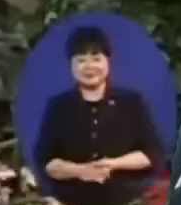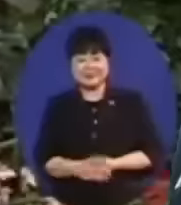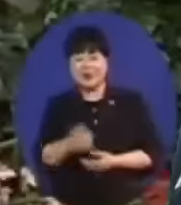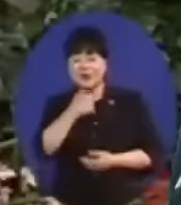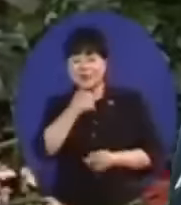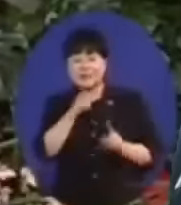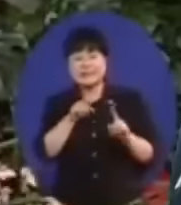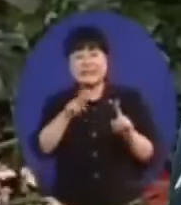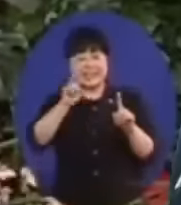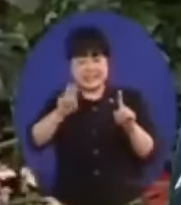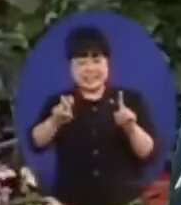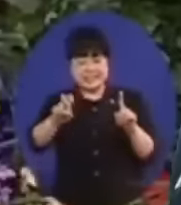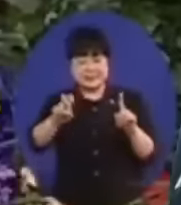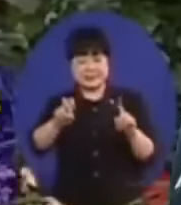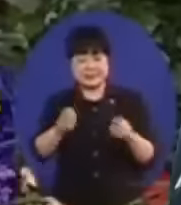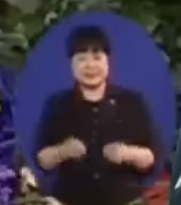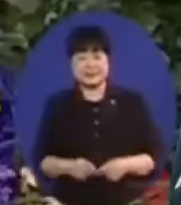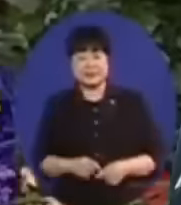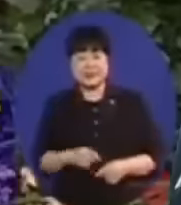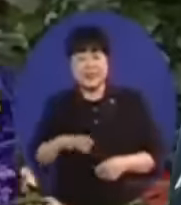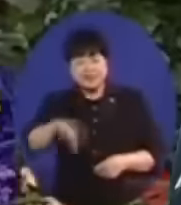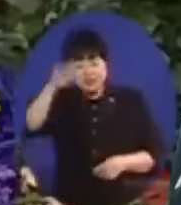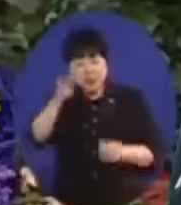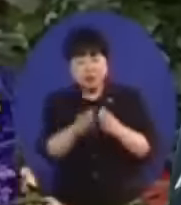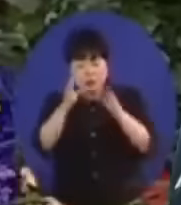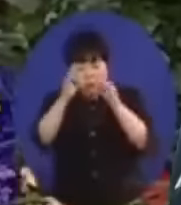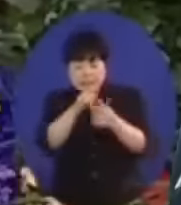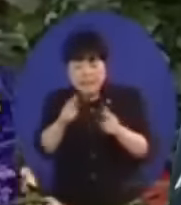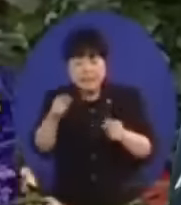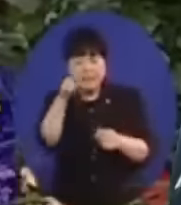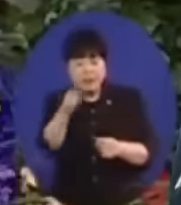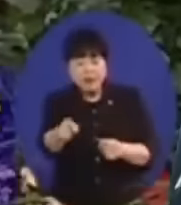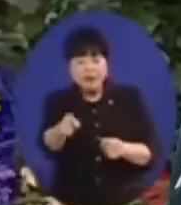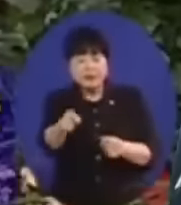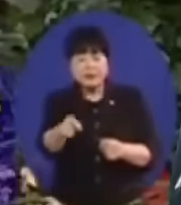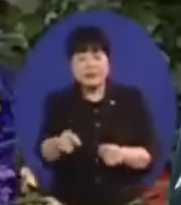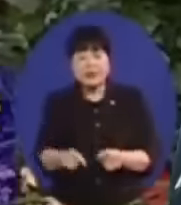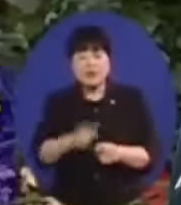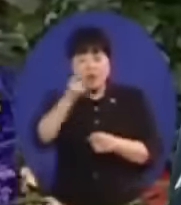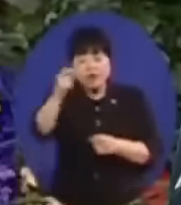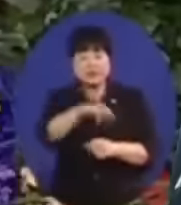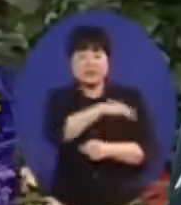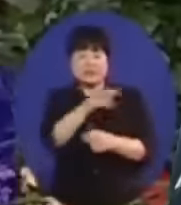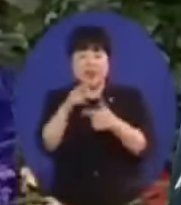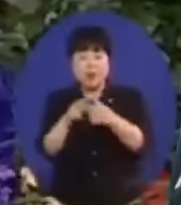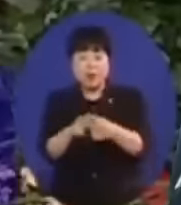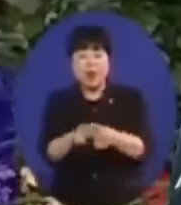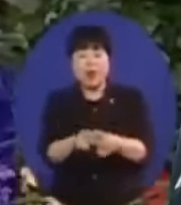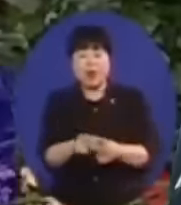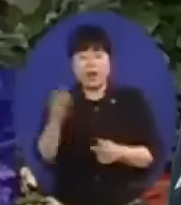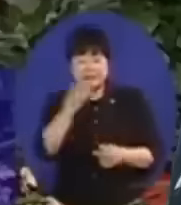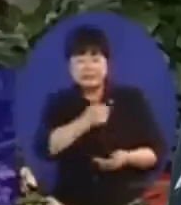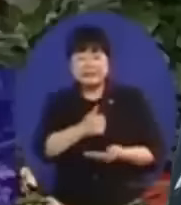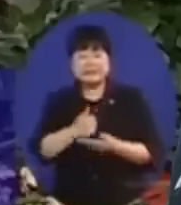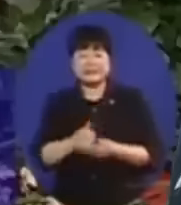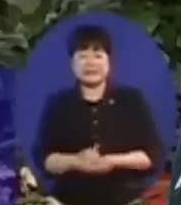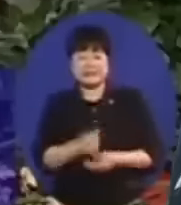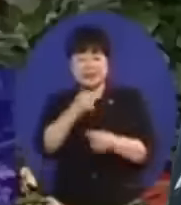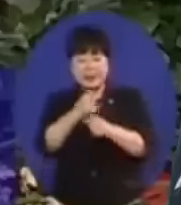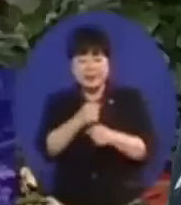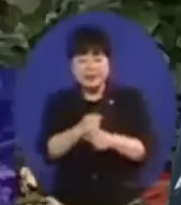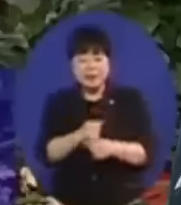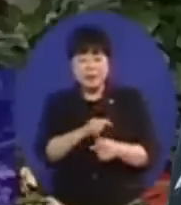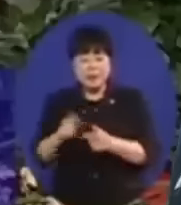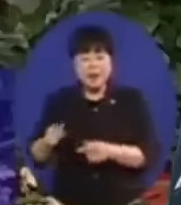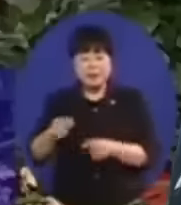로마서 1장 20절에 창세로부터 거의 보이지 아니하는 것들을 곧 그 영원하신 능력과 신성이 그가 만드신 만물에